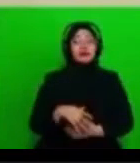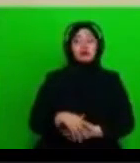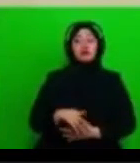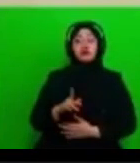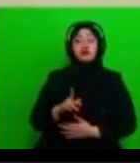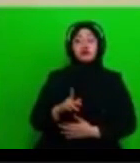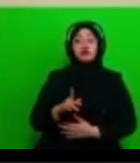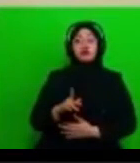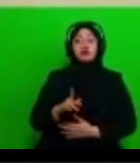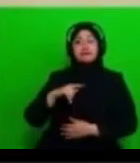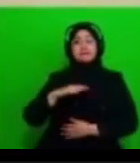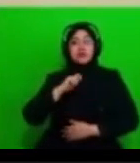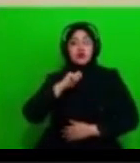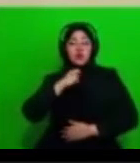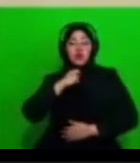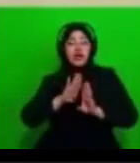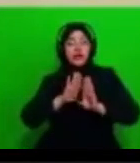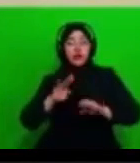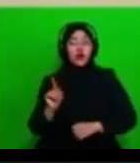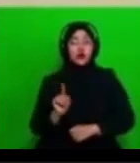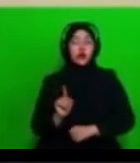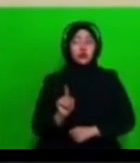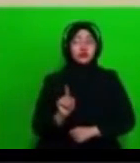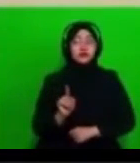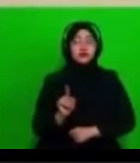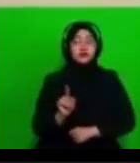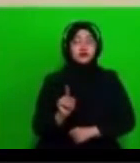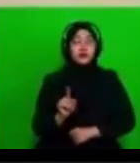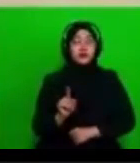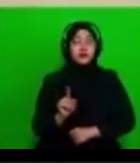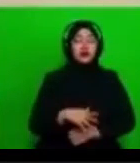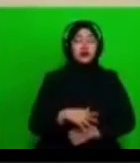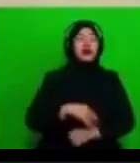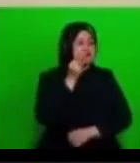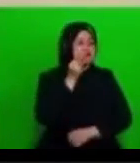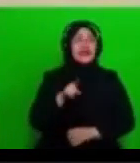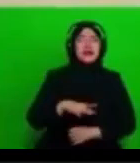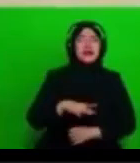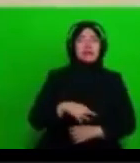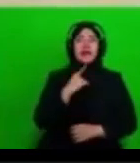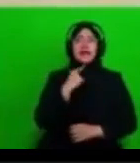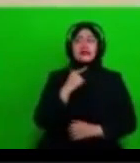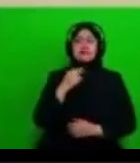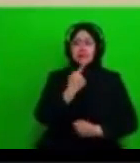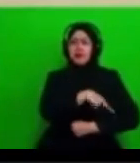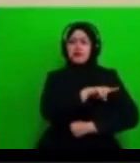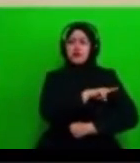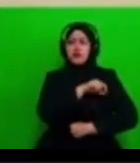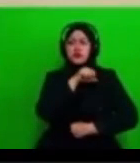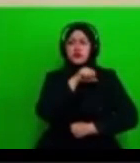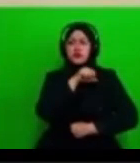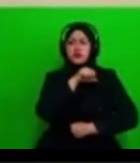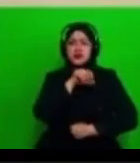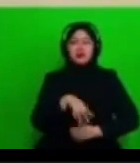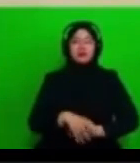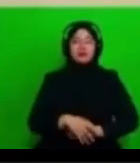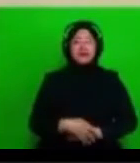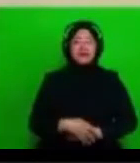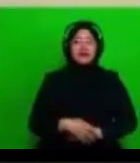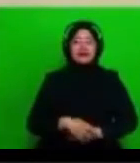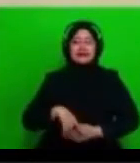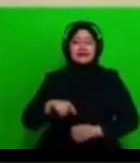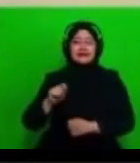Mungkin bisa diaktifkan kembali mikrofonnya Pak Wikan. Ya. Maaf, ini yang paling kompeten menjawabnya adalah